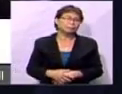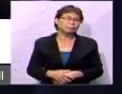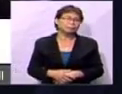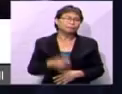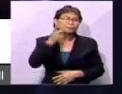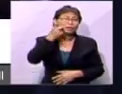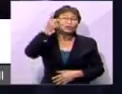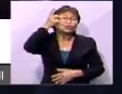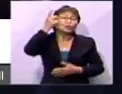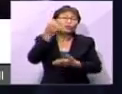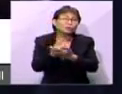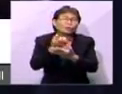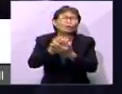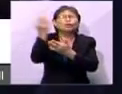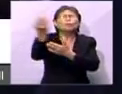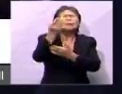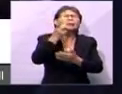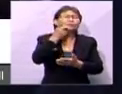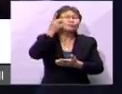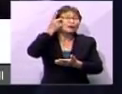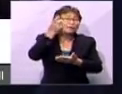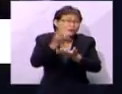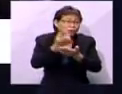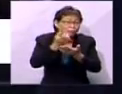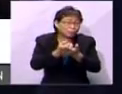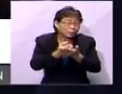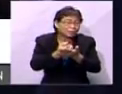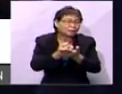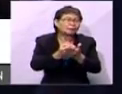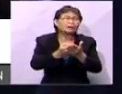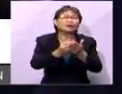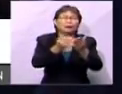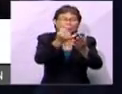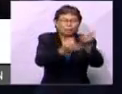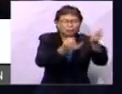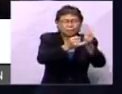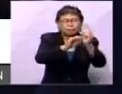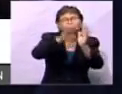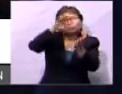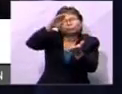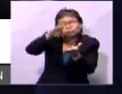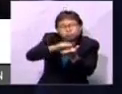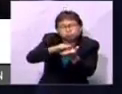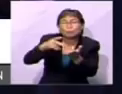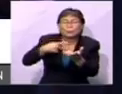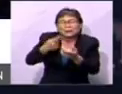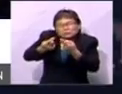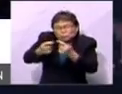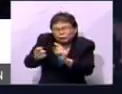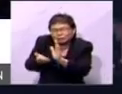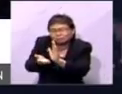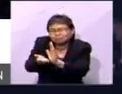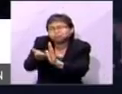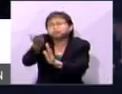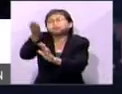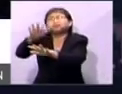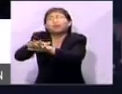the birth rate will drop. It is dropping in Malaysia, actually, birth rate. Okay. So we want to bring it up. So those of